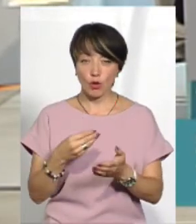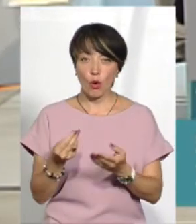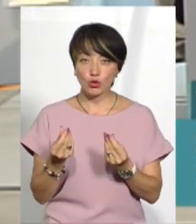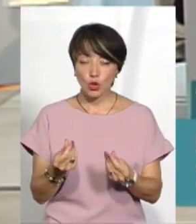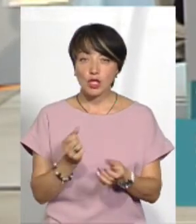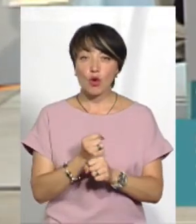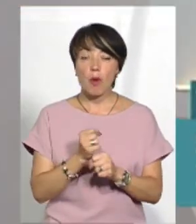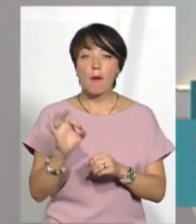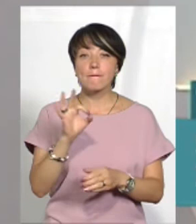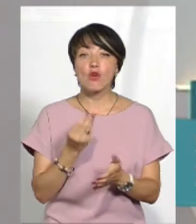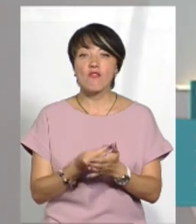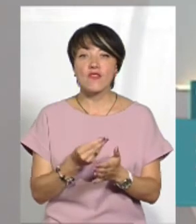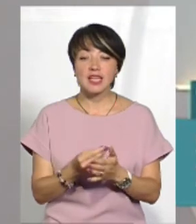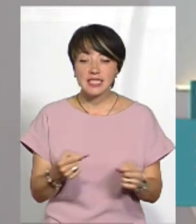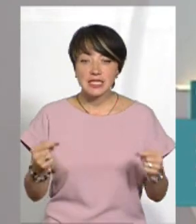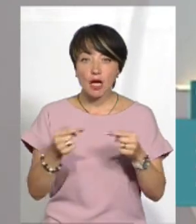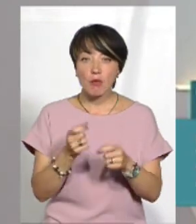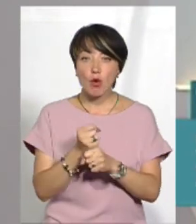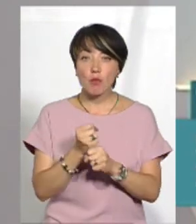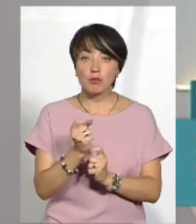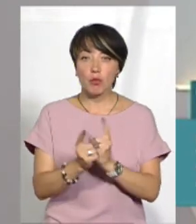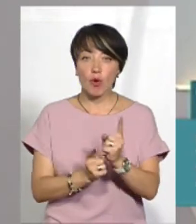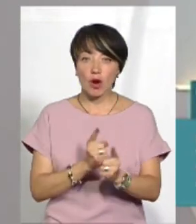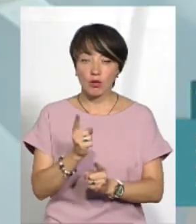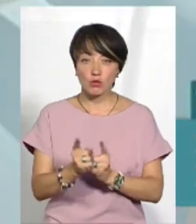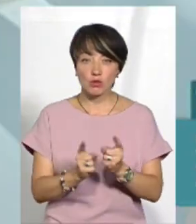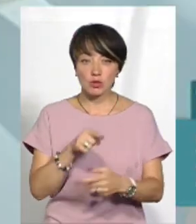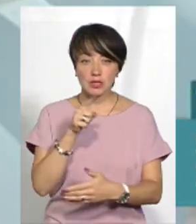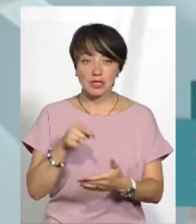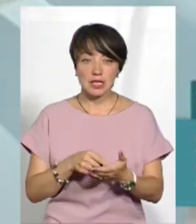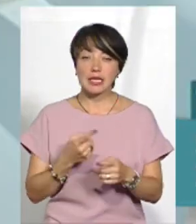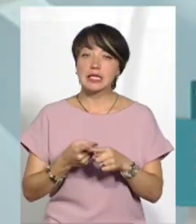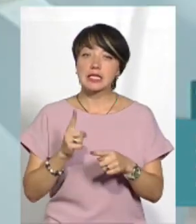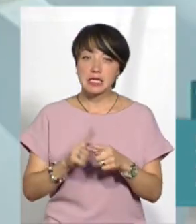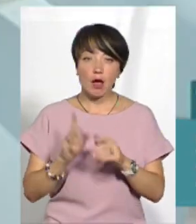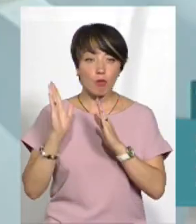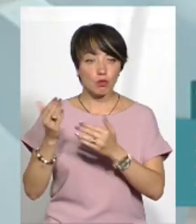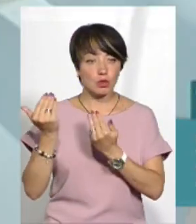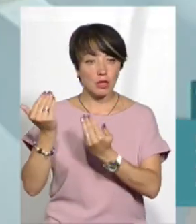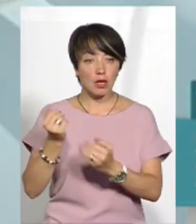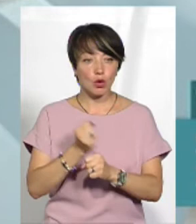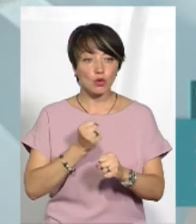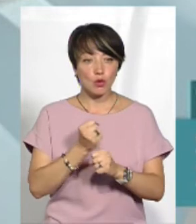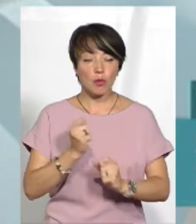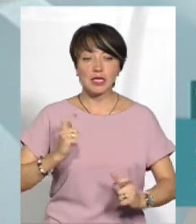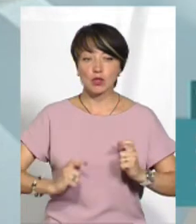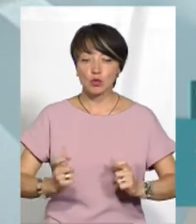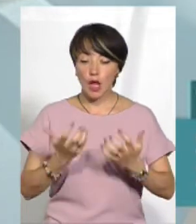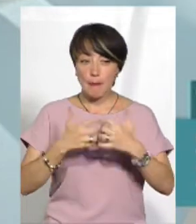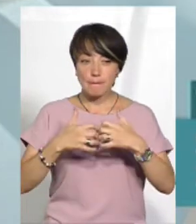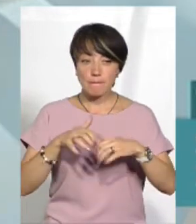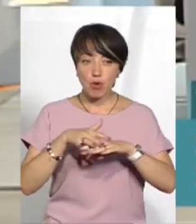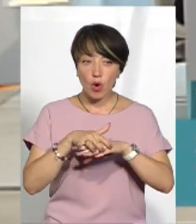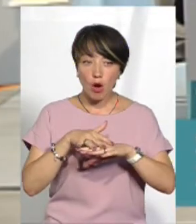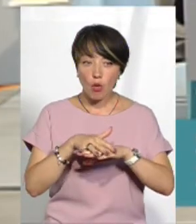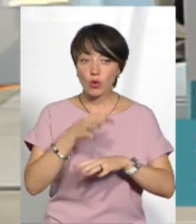робіт. А про вартість саме робіт по... Злітно-посадкової смуги це розробить інститут, він прорахує і